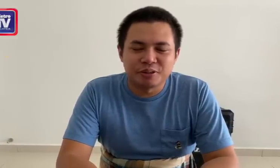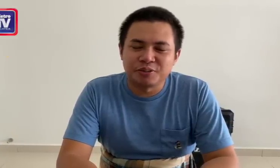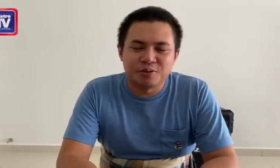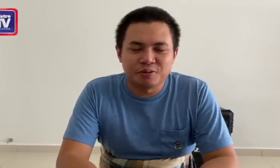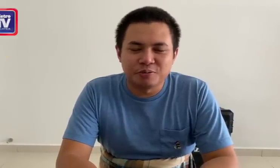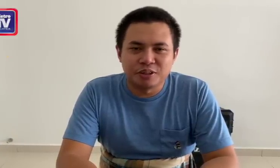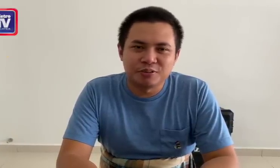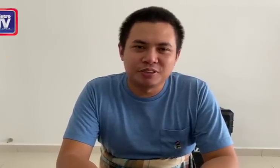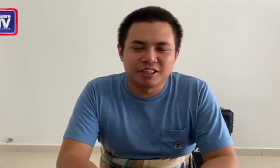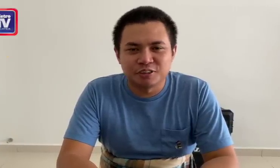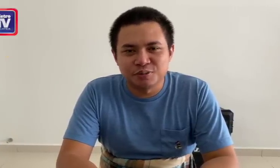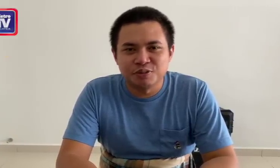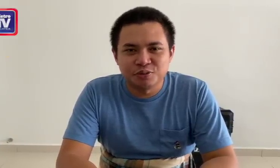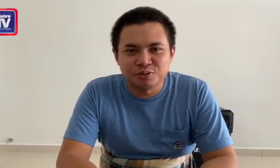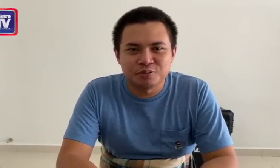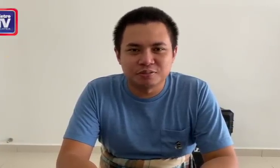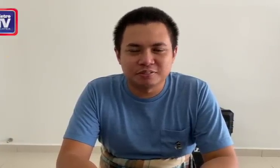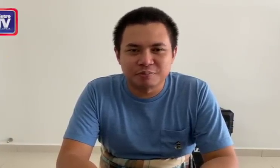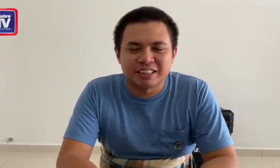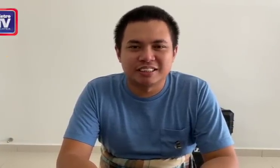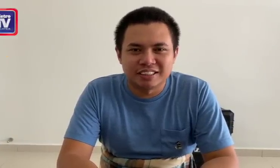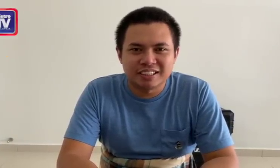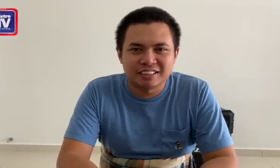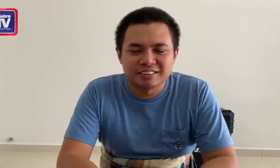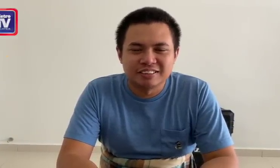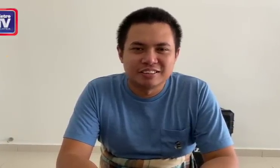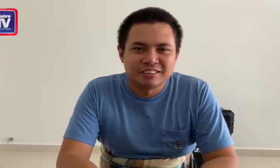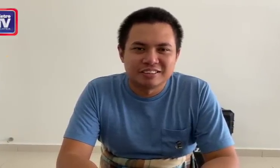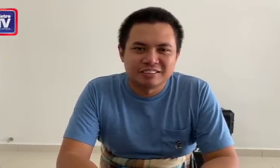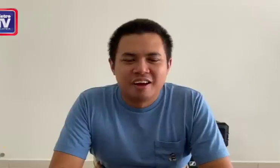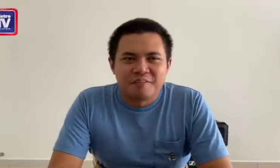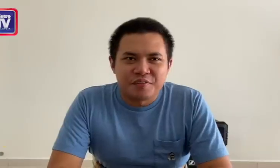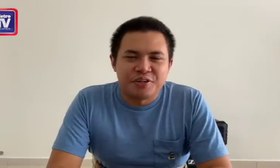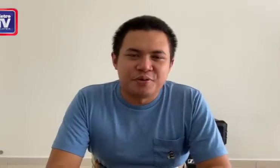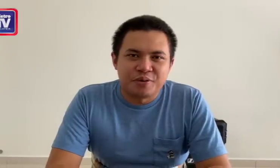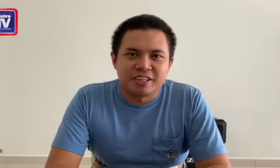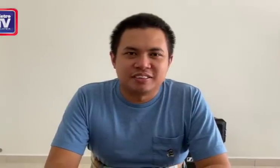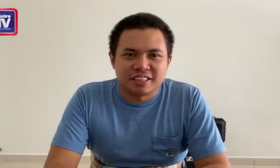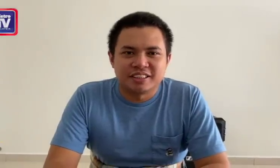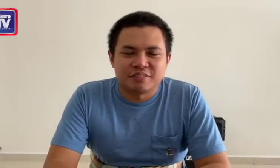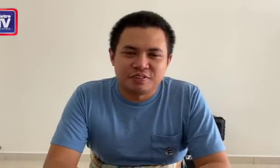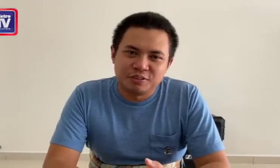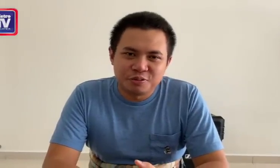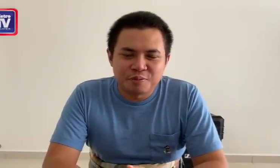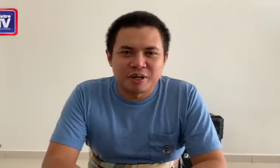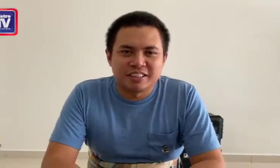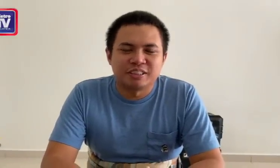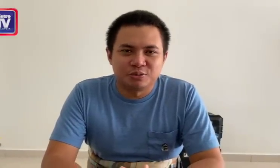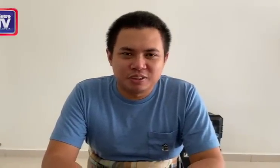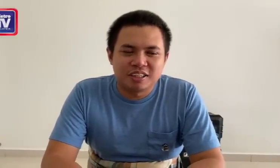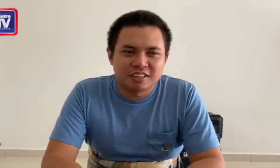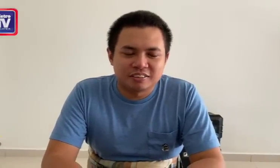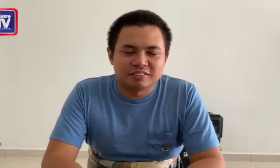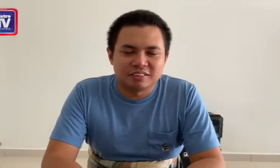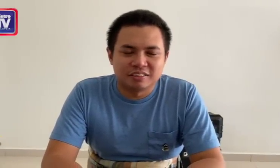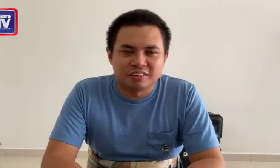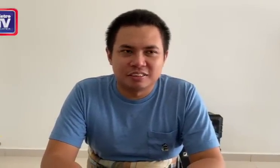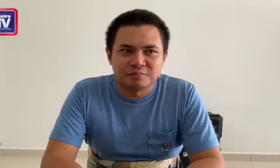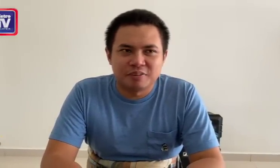dalam 200-300 view tu biasalah. Video yang saya shuffle tu memang ada satu je